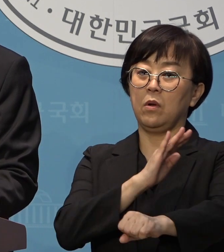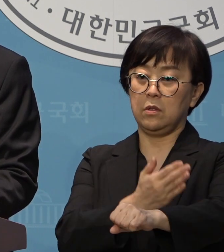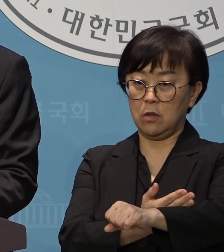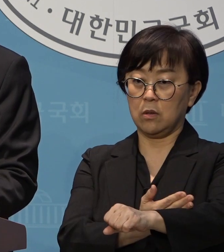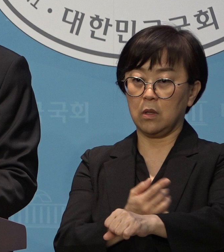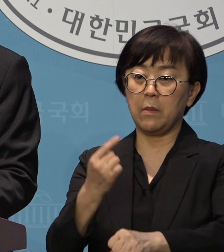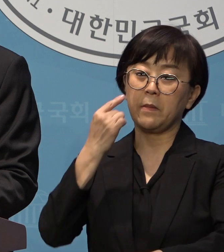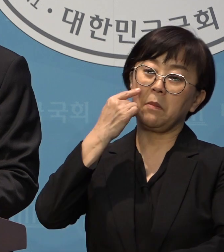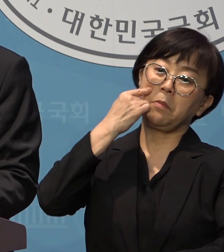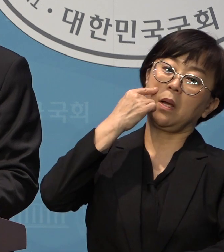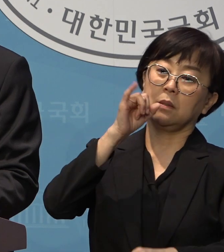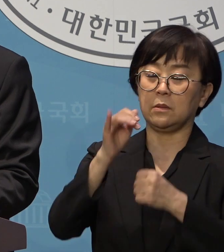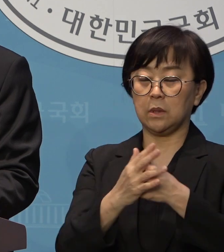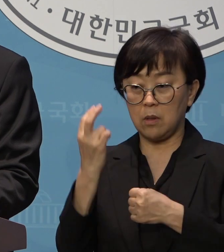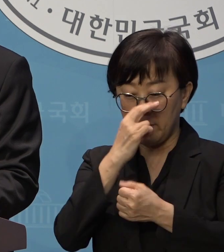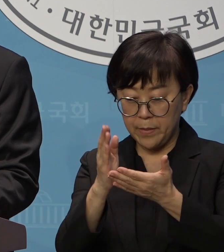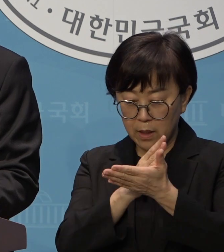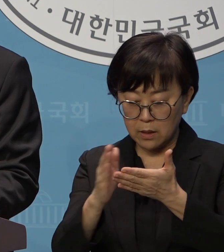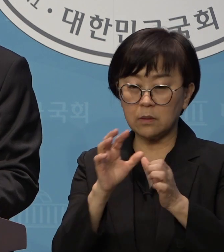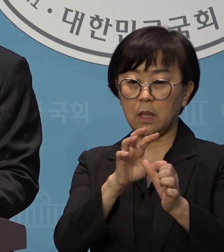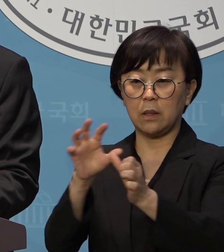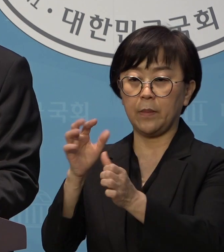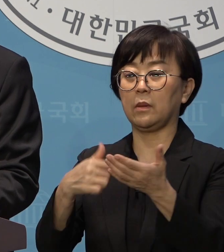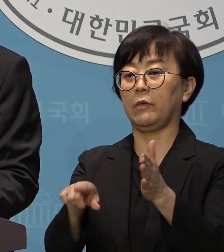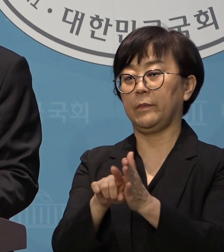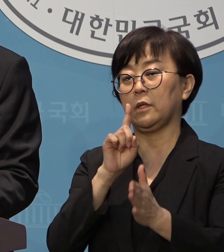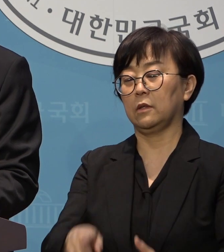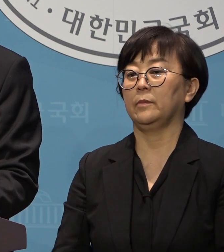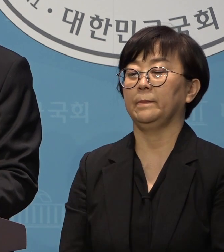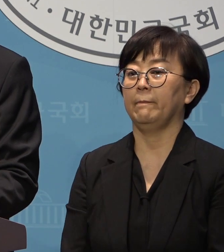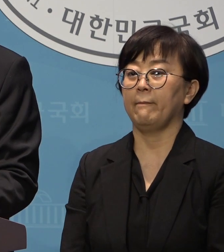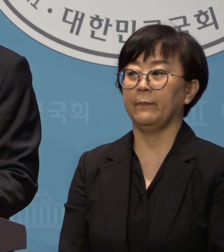눈에 거슬리는 언론을 검열하고 탄압하기 위함이 아닙니까?